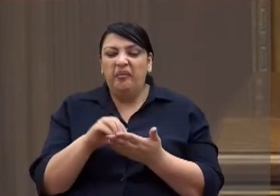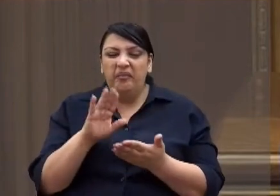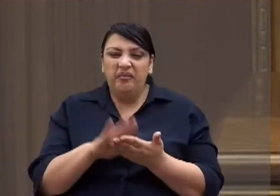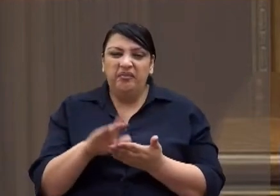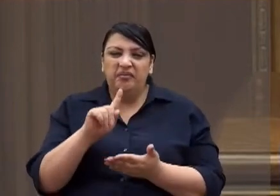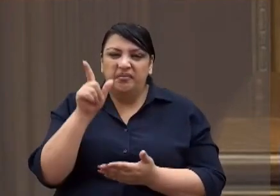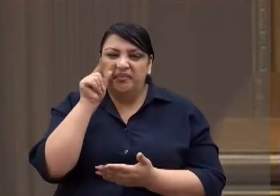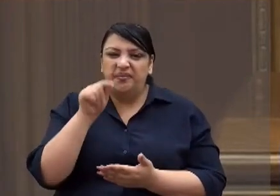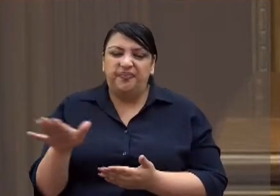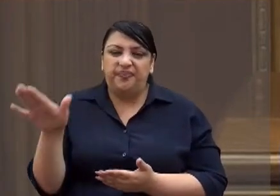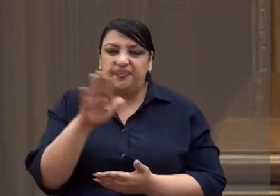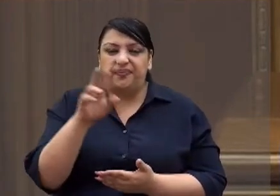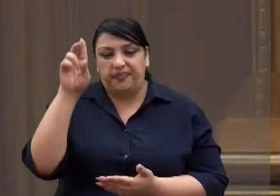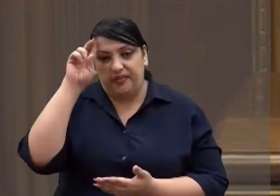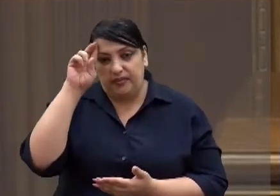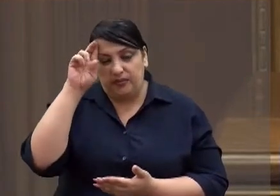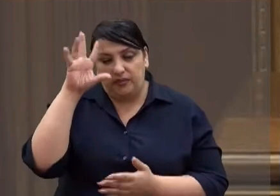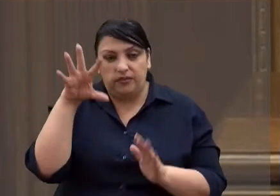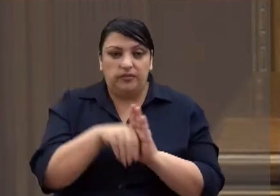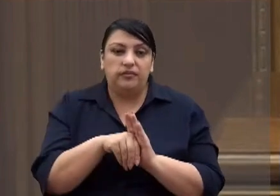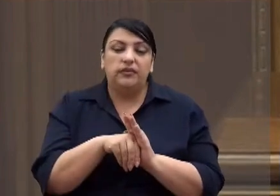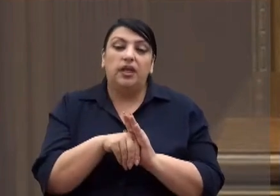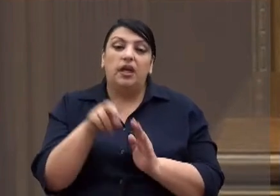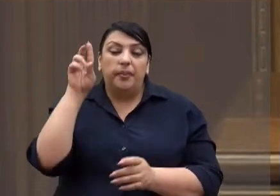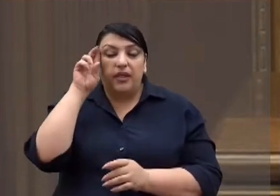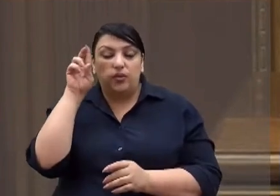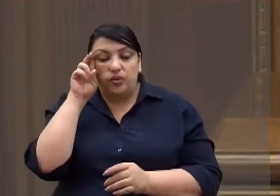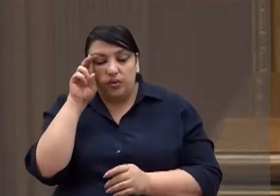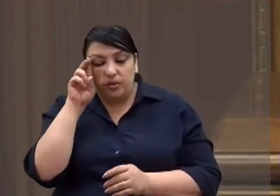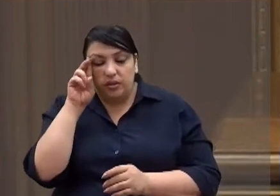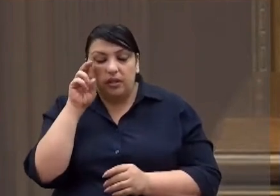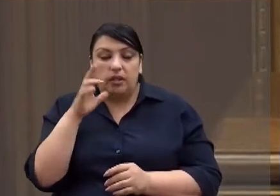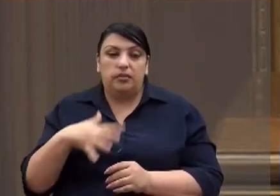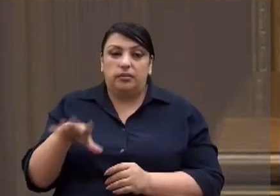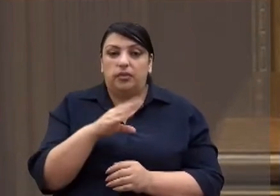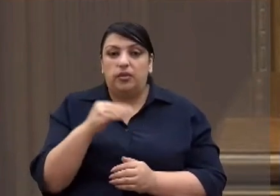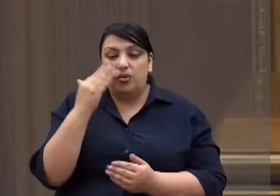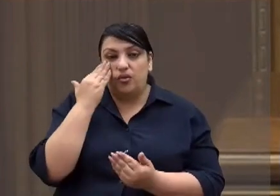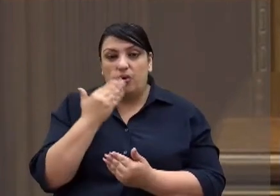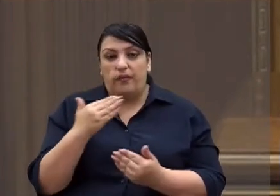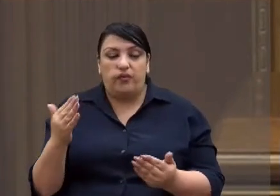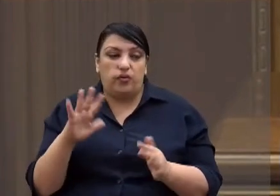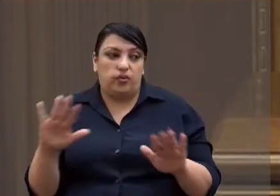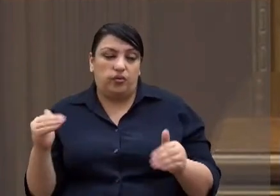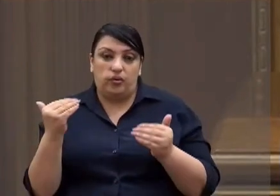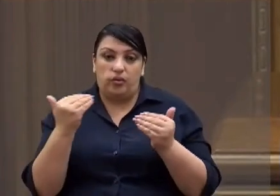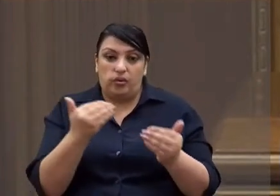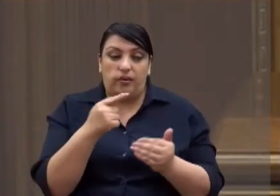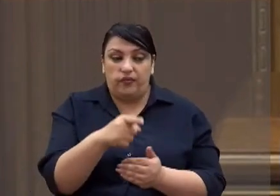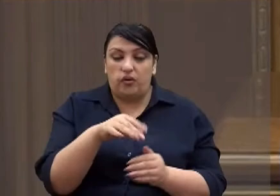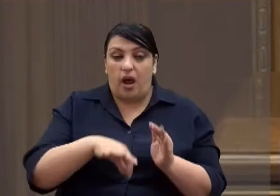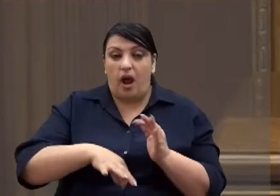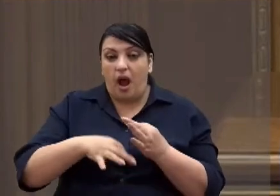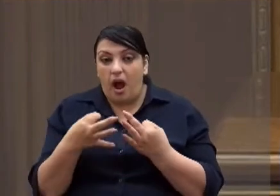որ Հայաստանի Հանրապետությունում իշխանությունը պատկանում է ժողովրդին, որը այն իրականացնում է ազատ